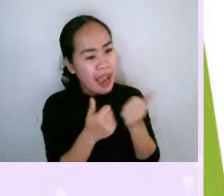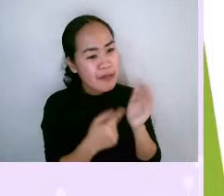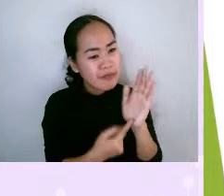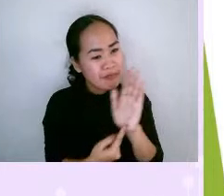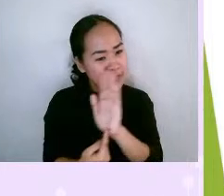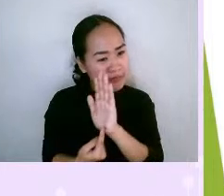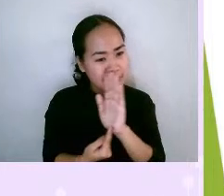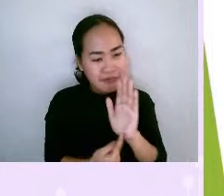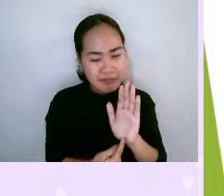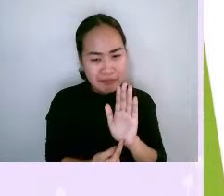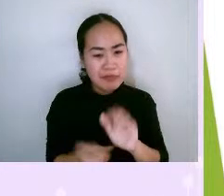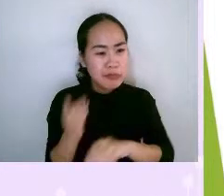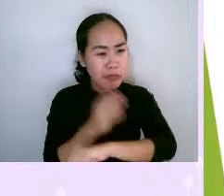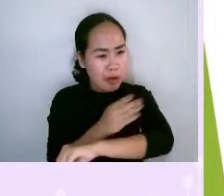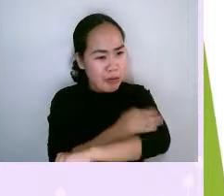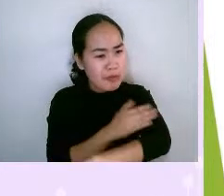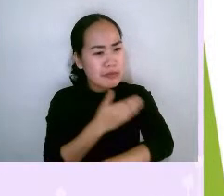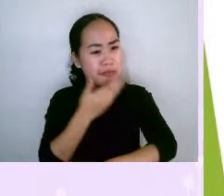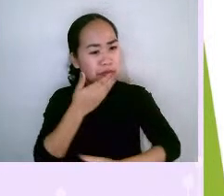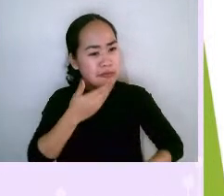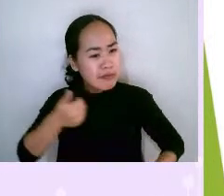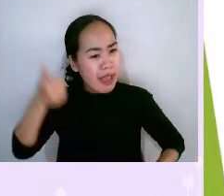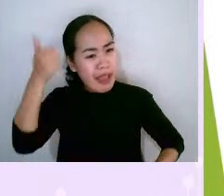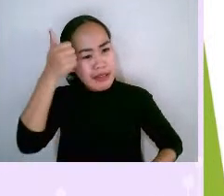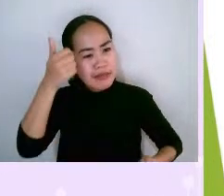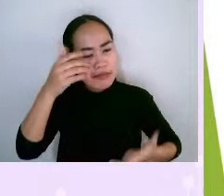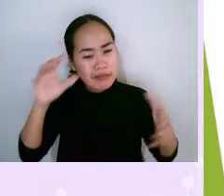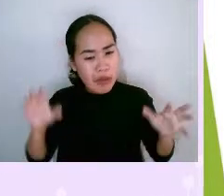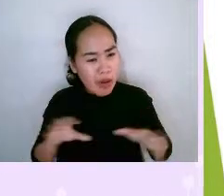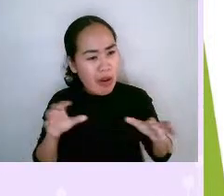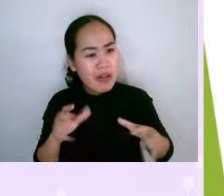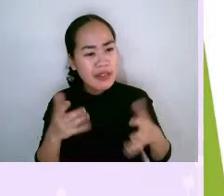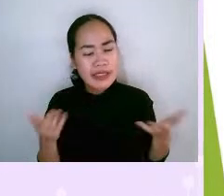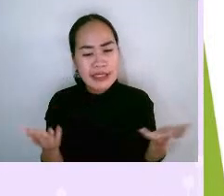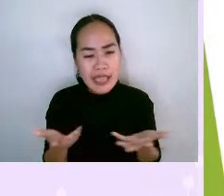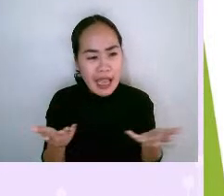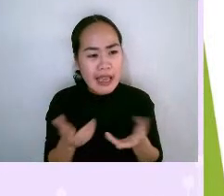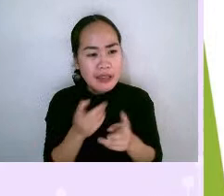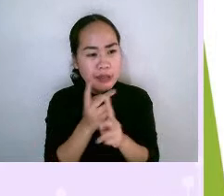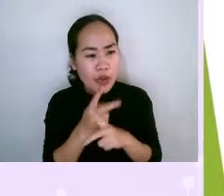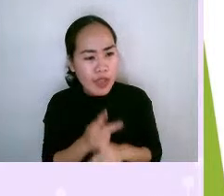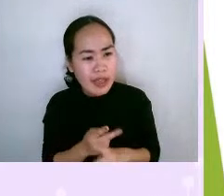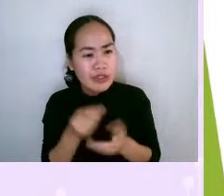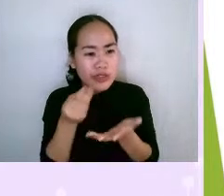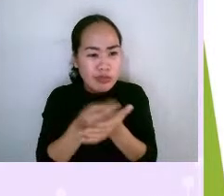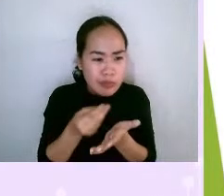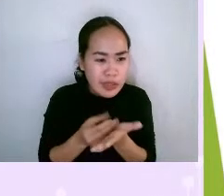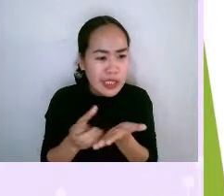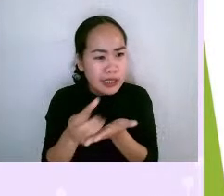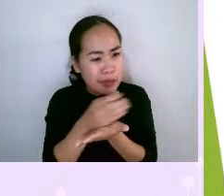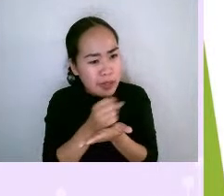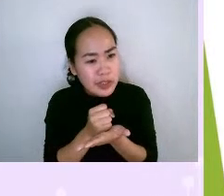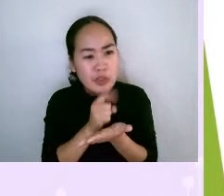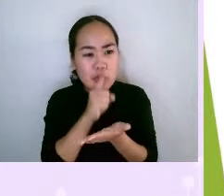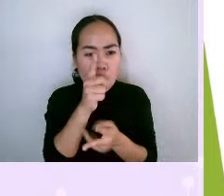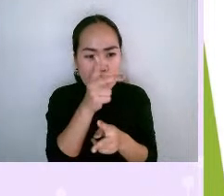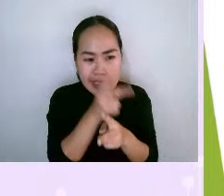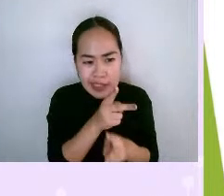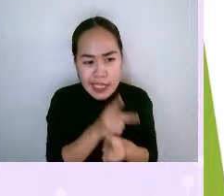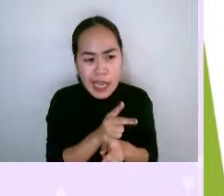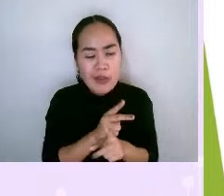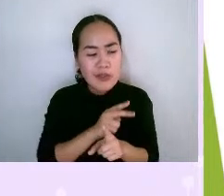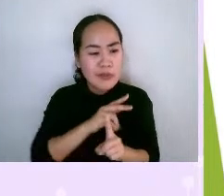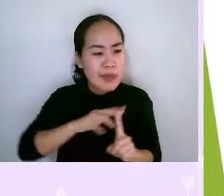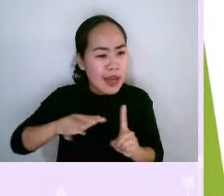sa production, yung maganda ang profit nila, and also nakakapag-conserve sila ng